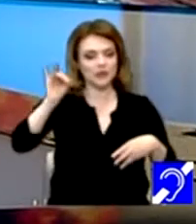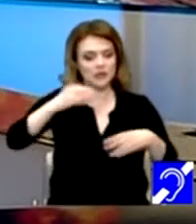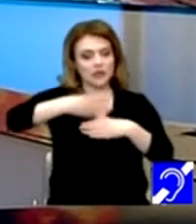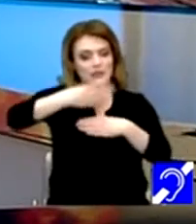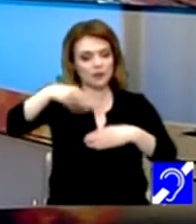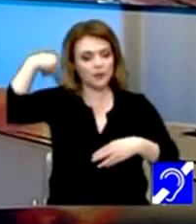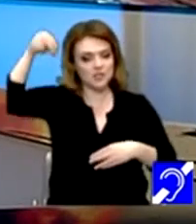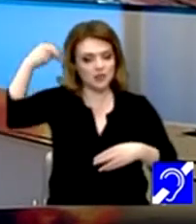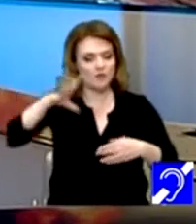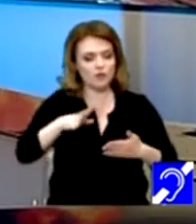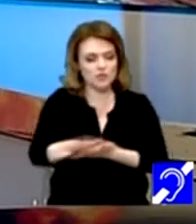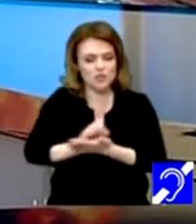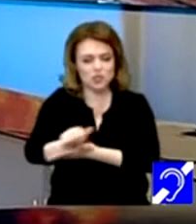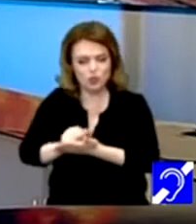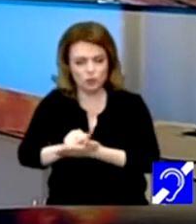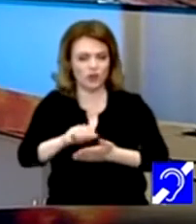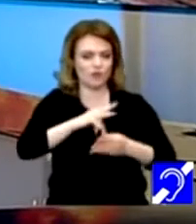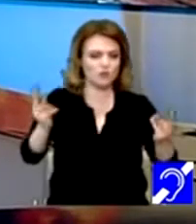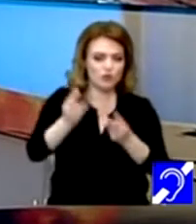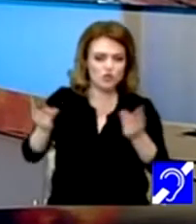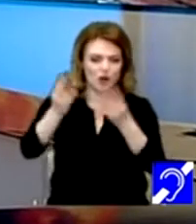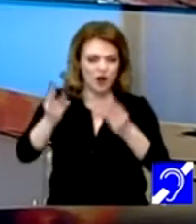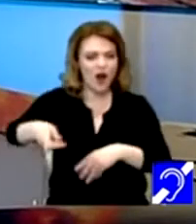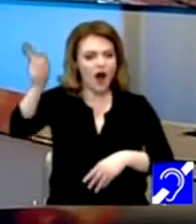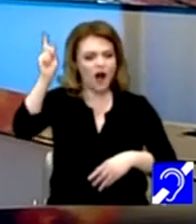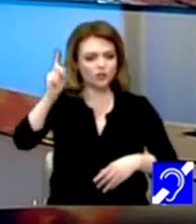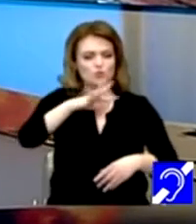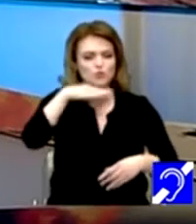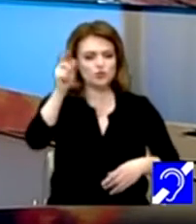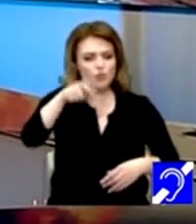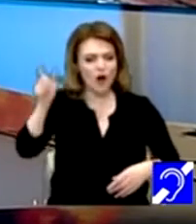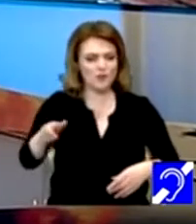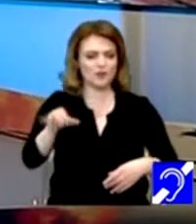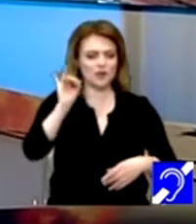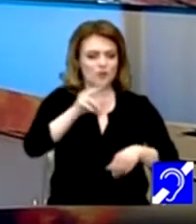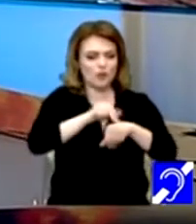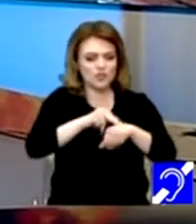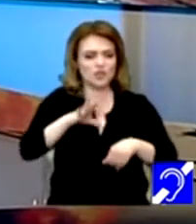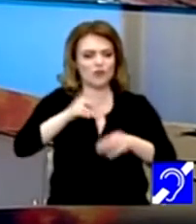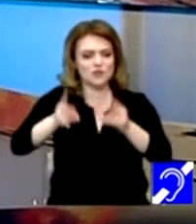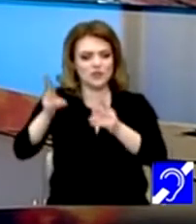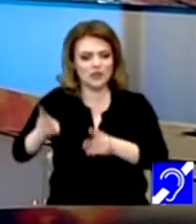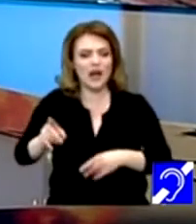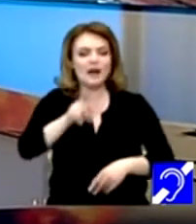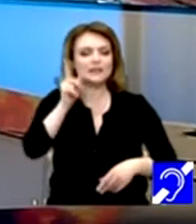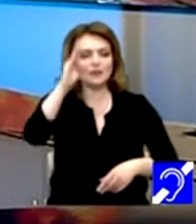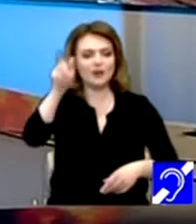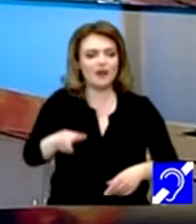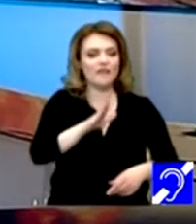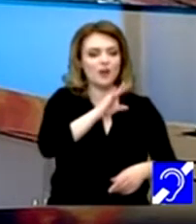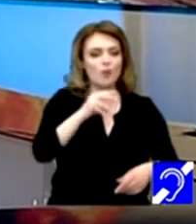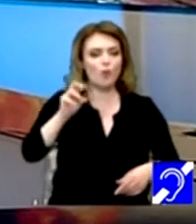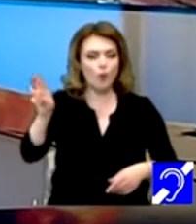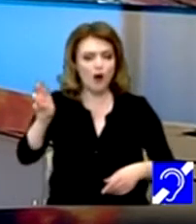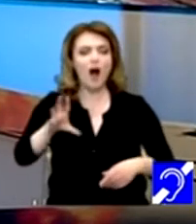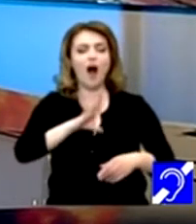Președinției au fost distruse și incendiate. Atunci, zeci de manifestanți și polițiști au fost răniți, iar tânărul tânărul Valeriu Boboc a murit